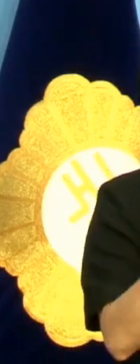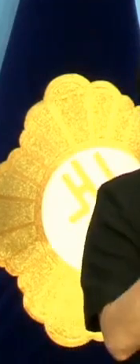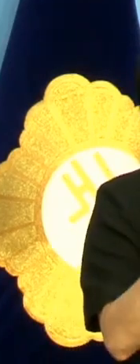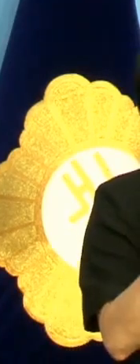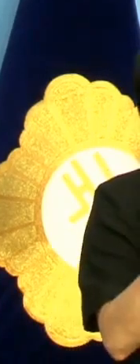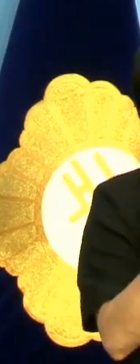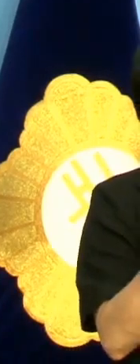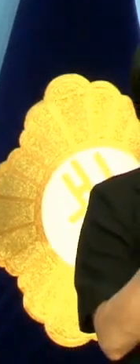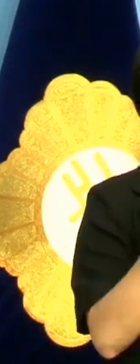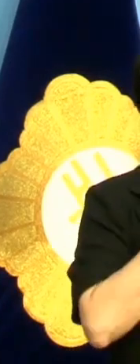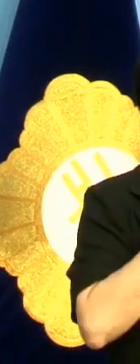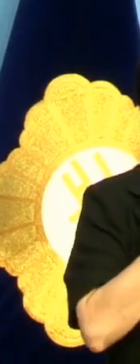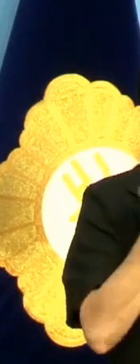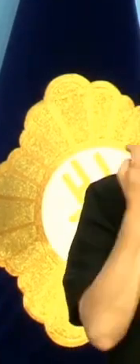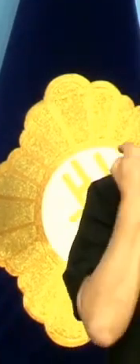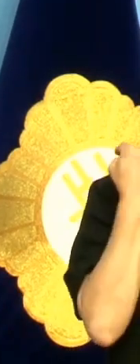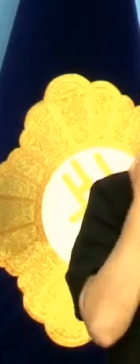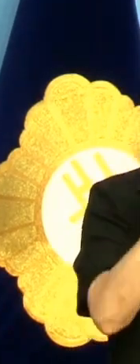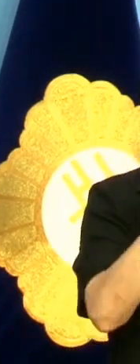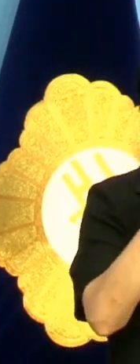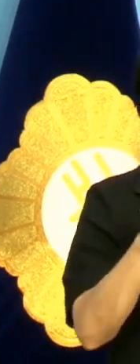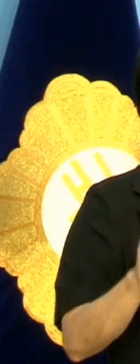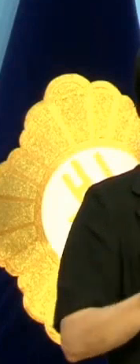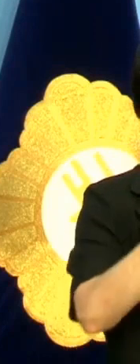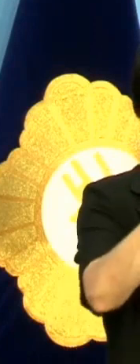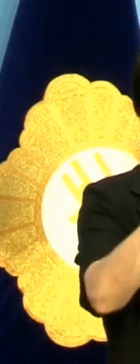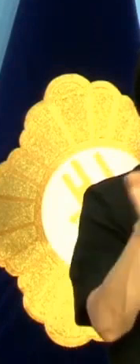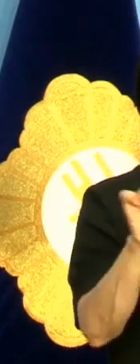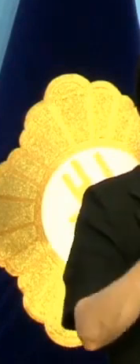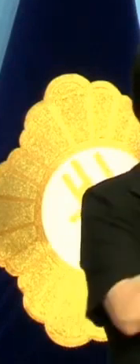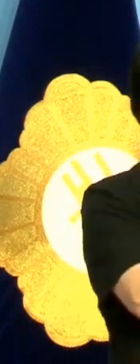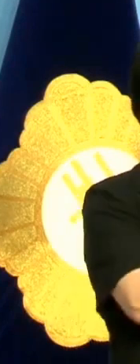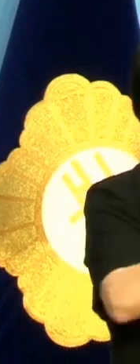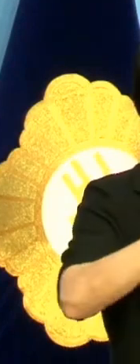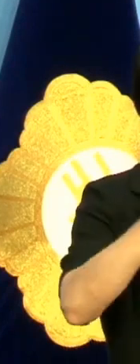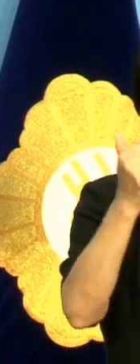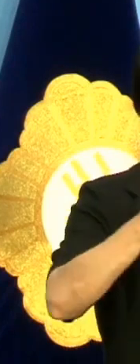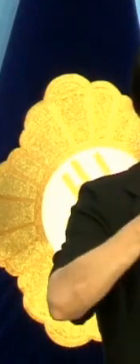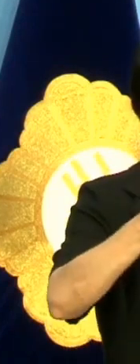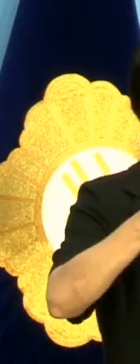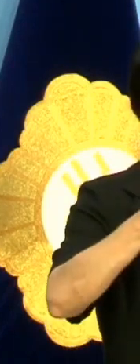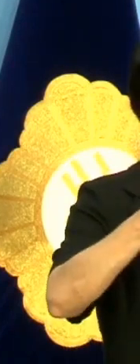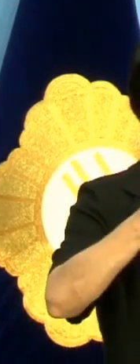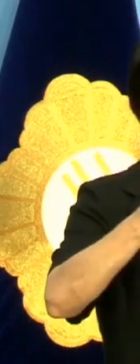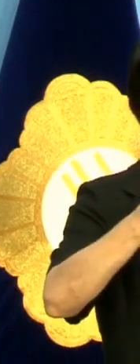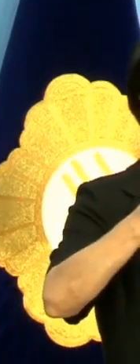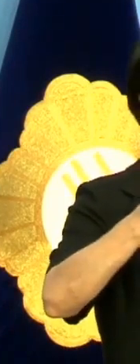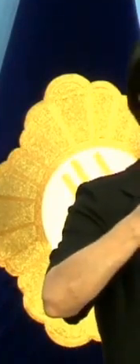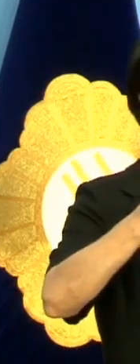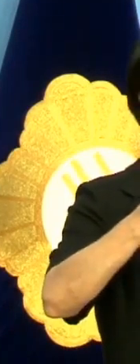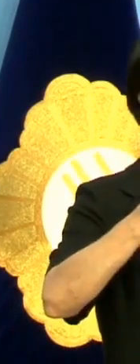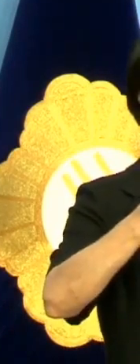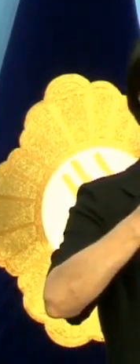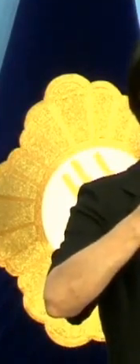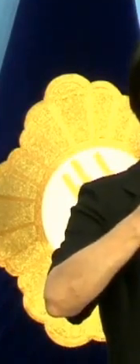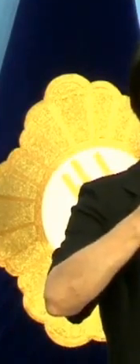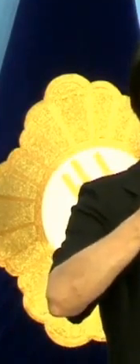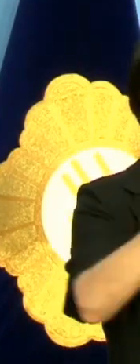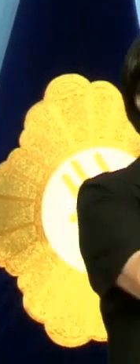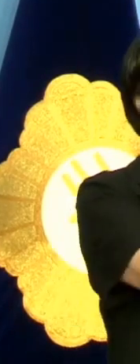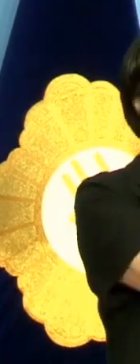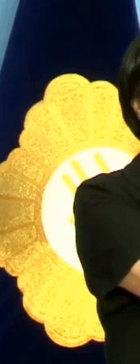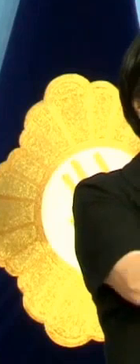제가 어 집 때도 sns 에 올렸지만 20을 때 국회의원을 어 재산